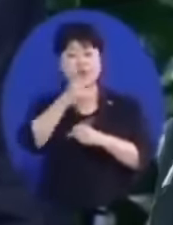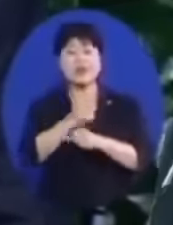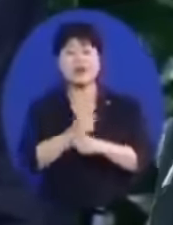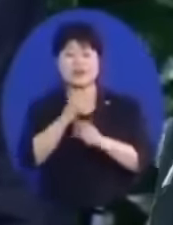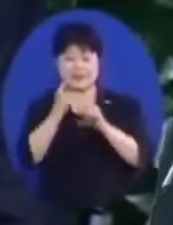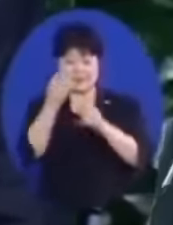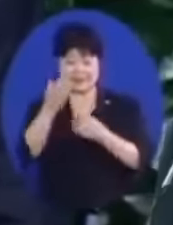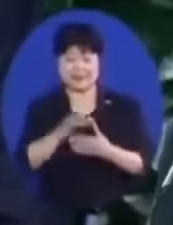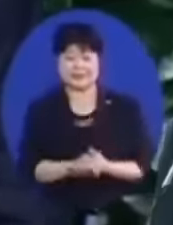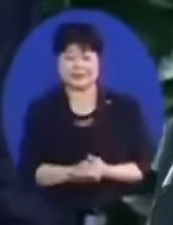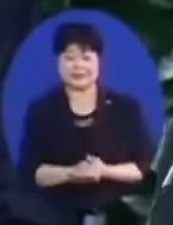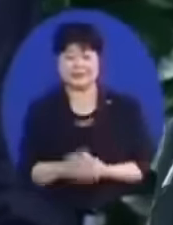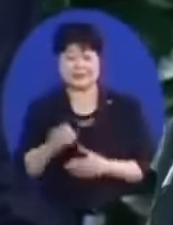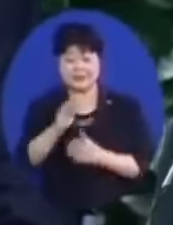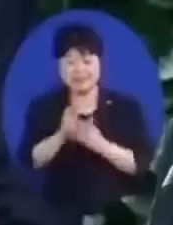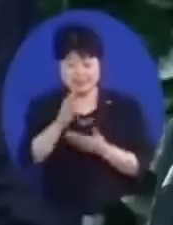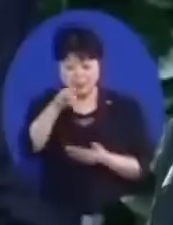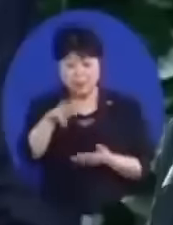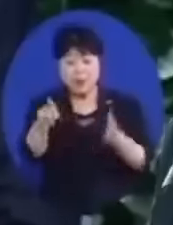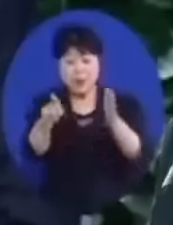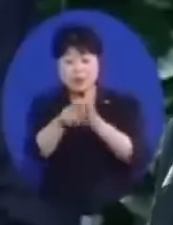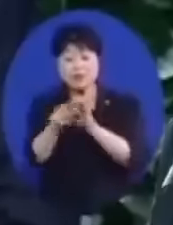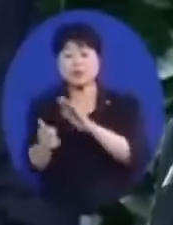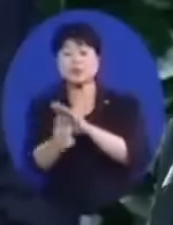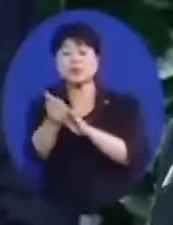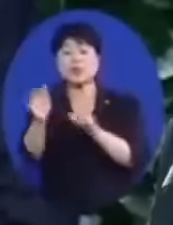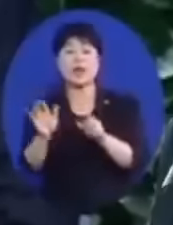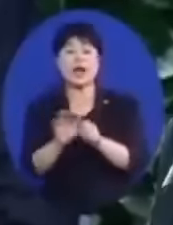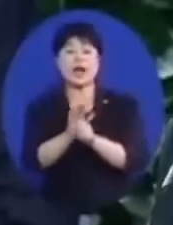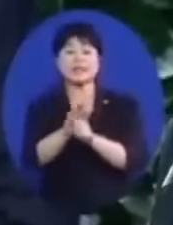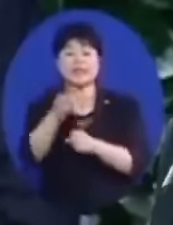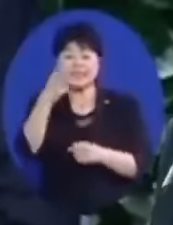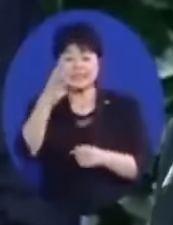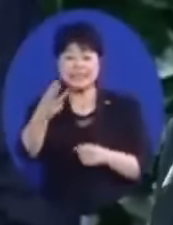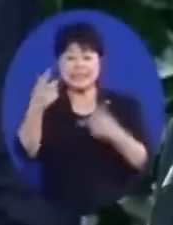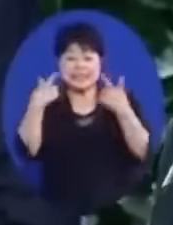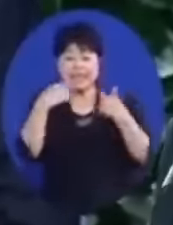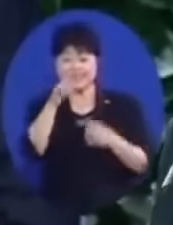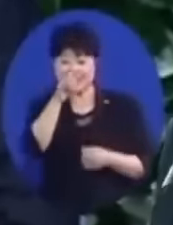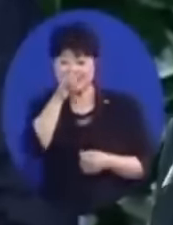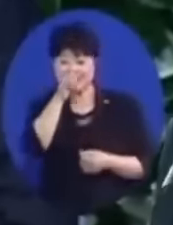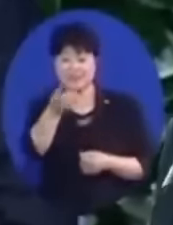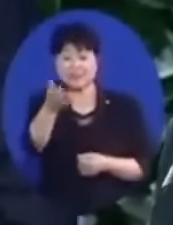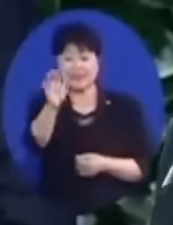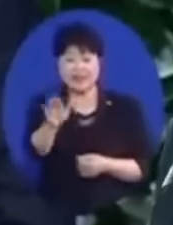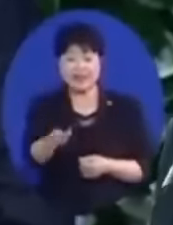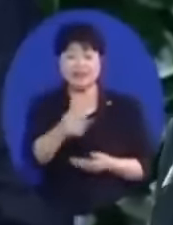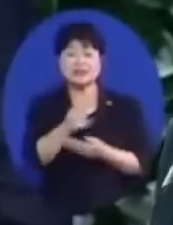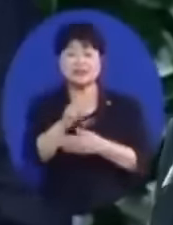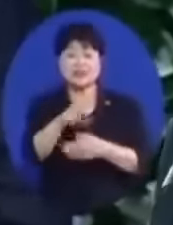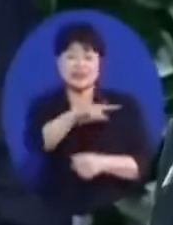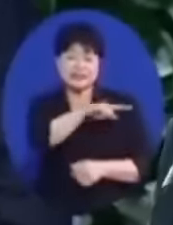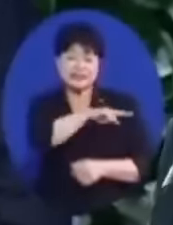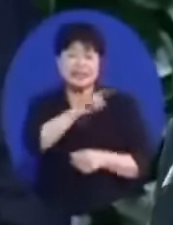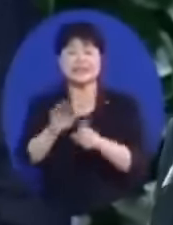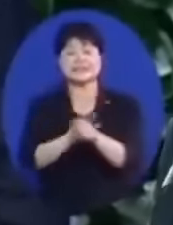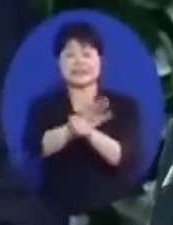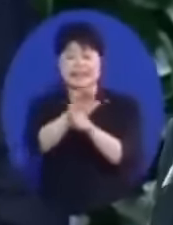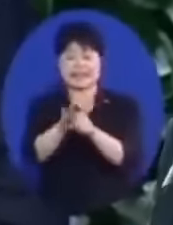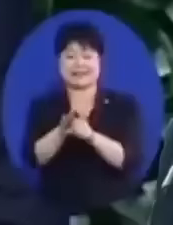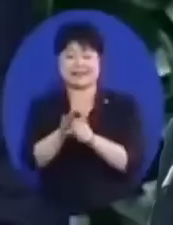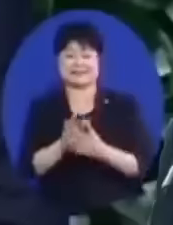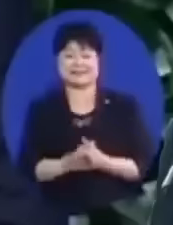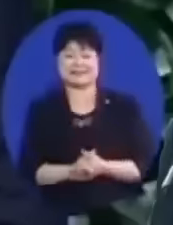제목입니다. 성경에는 믿음, 소망, 사랑 이 세 가지는 항상 있을 것인데 이 중에 사랑이 제일이라고